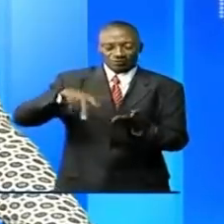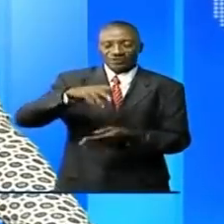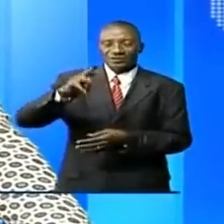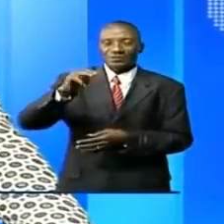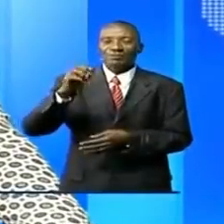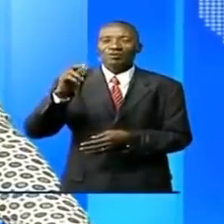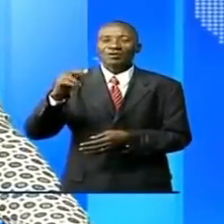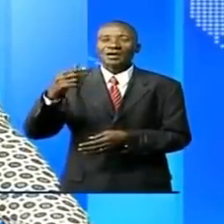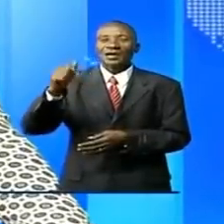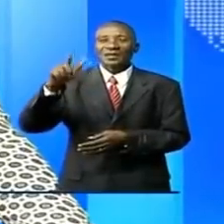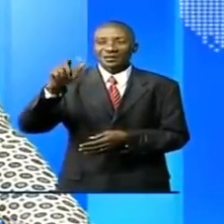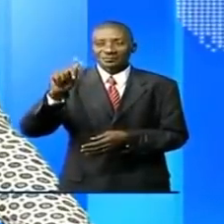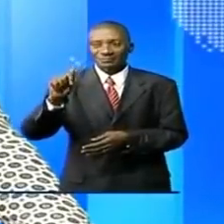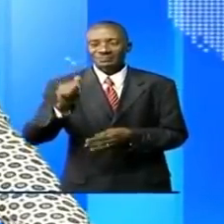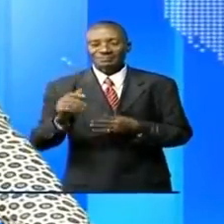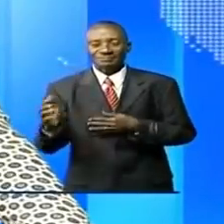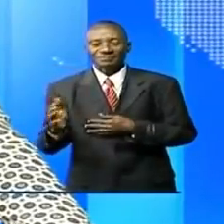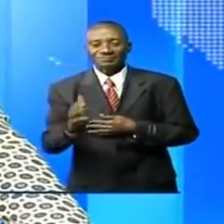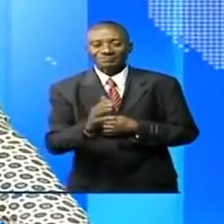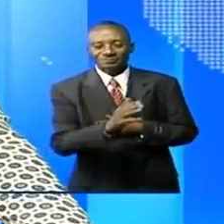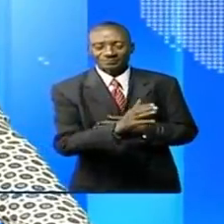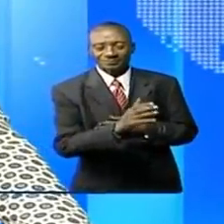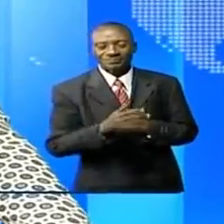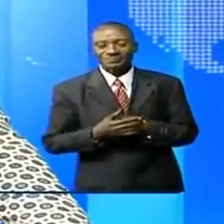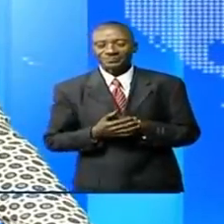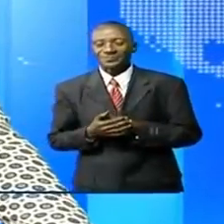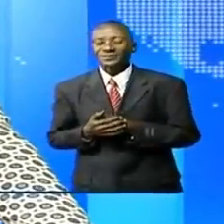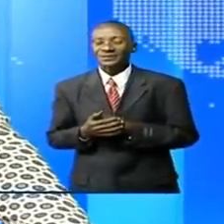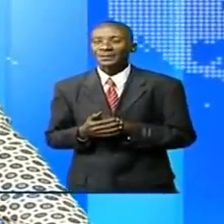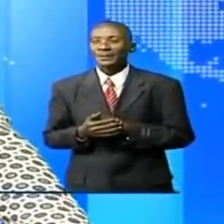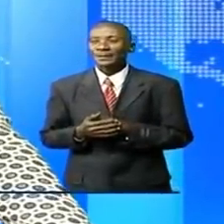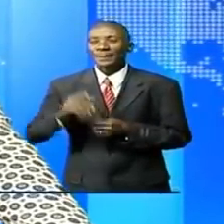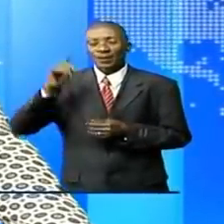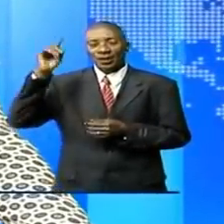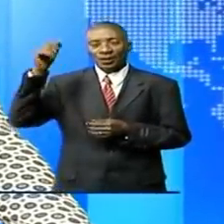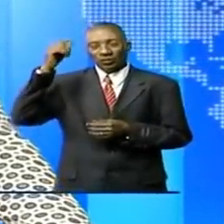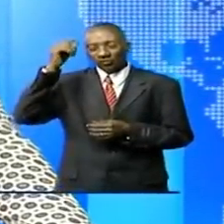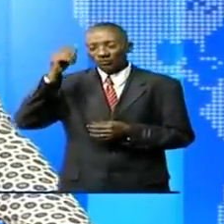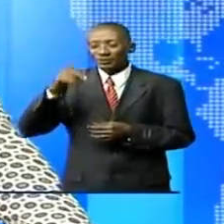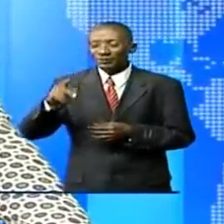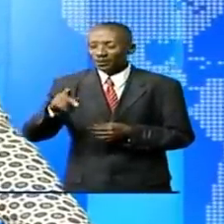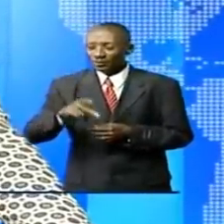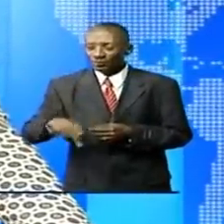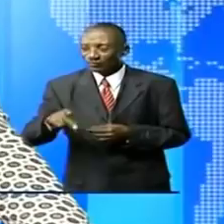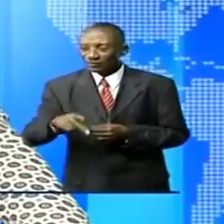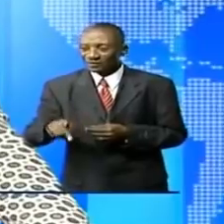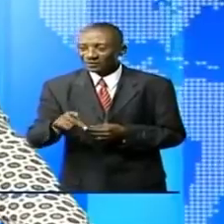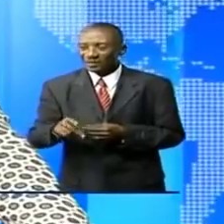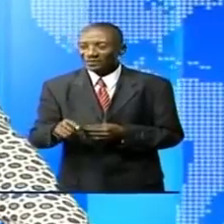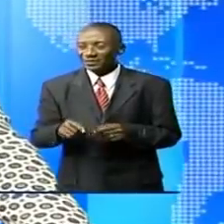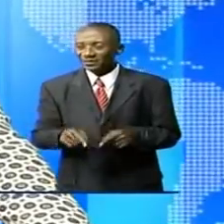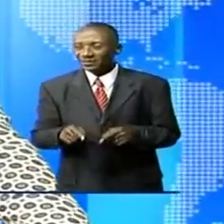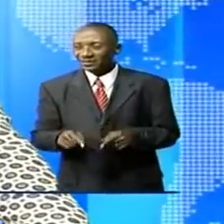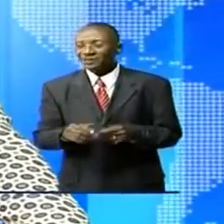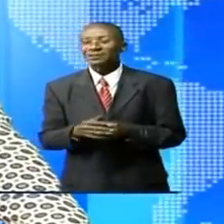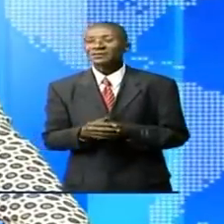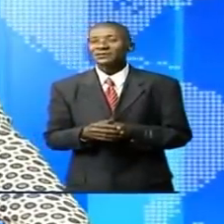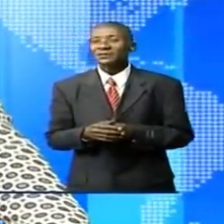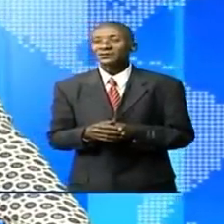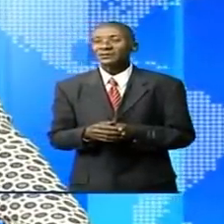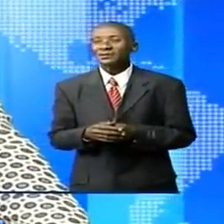la province du Haut-Uele, par ailleurs, le gouvernement provincial a rendu hommage à feu sénateur Jean-Pierre Lola